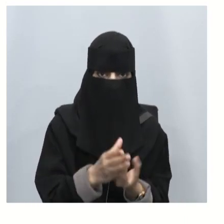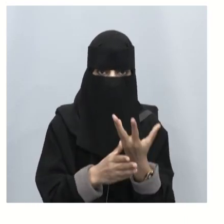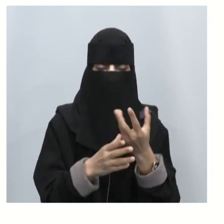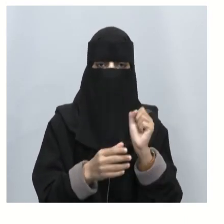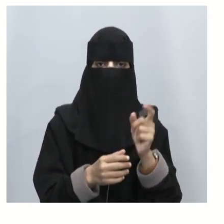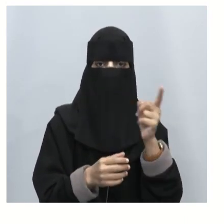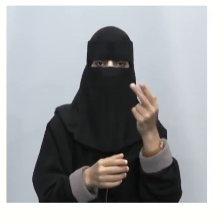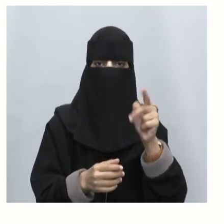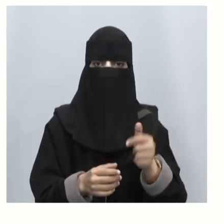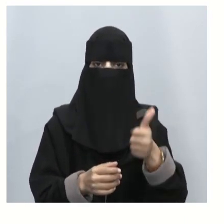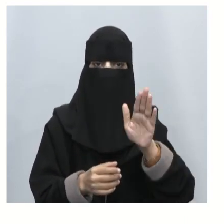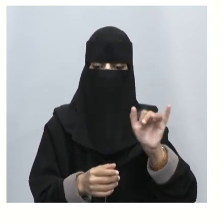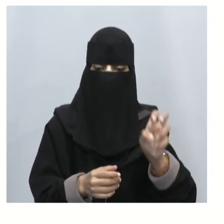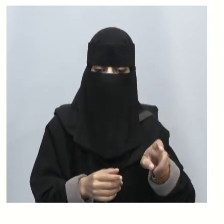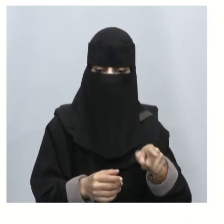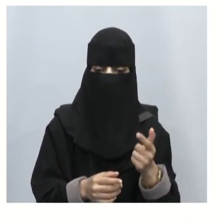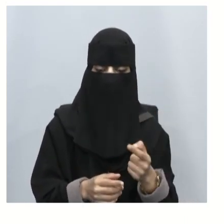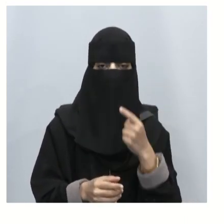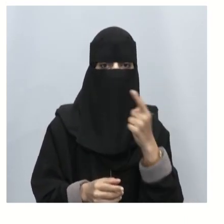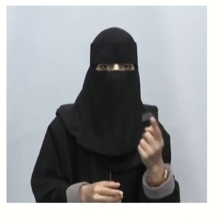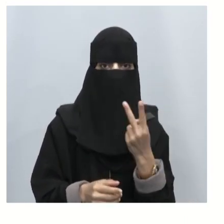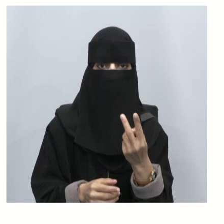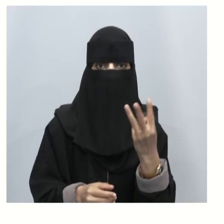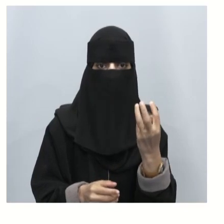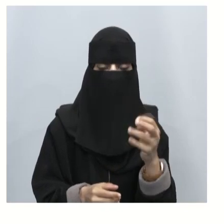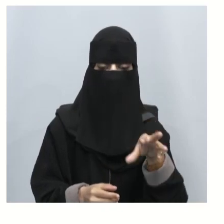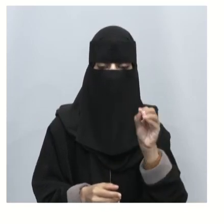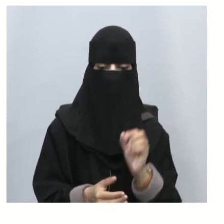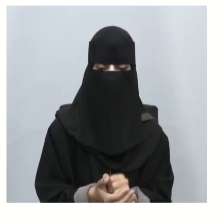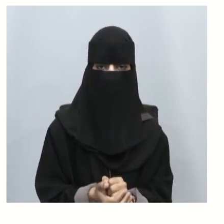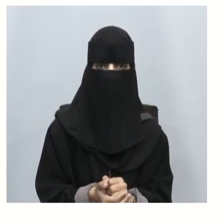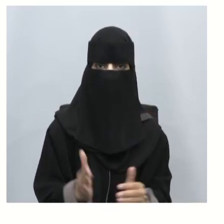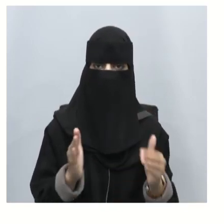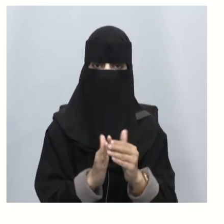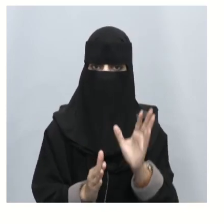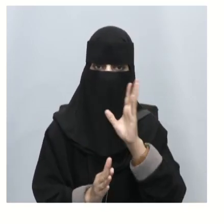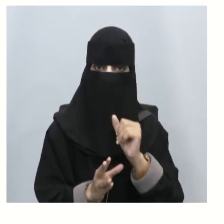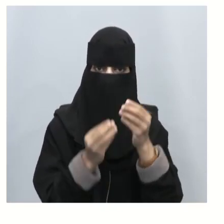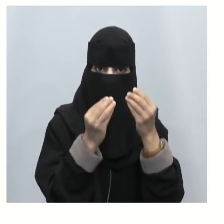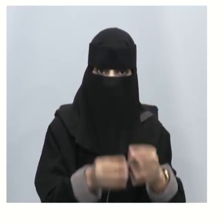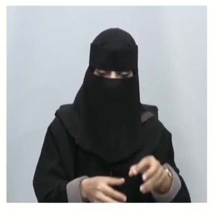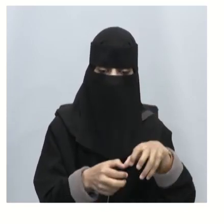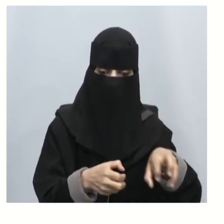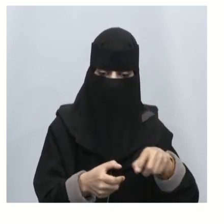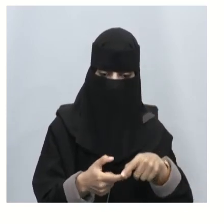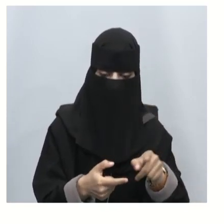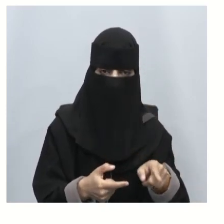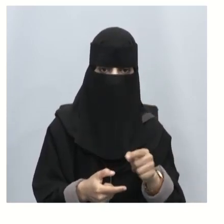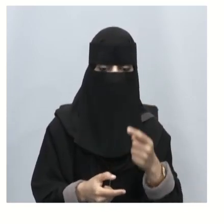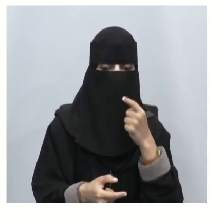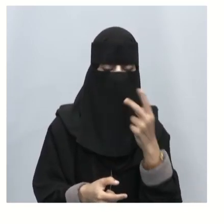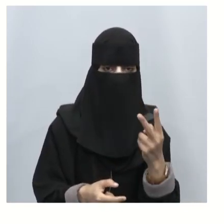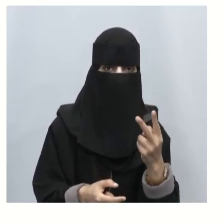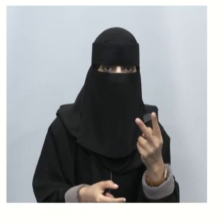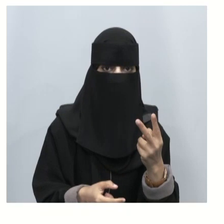سنه 132 للهجره ومتى انتهى هذا العصر انتهى الى